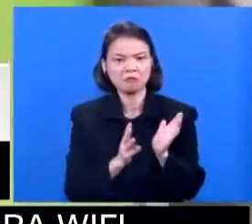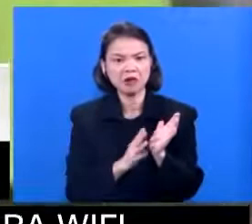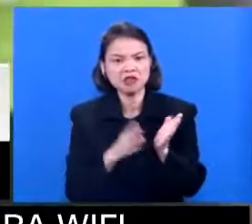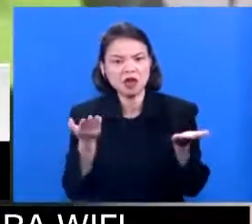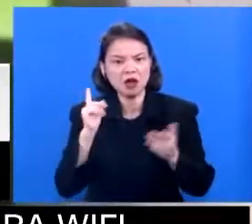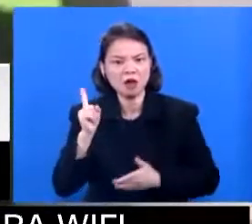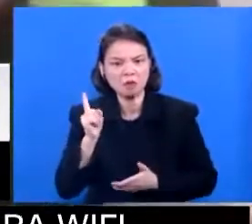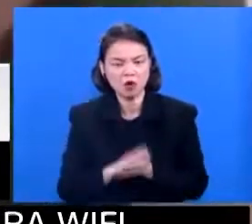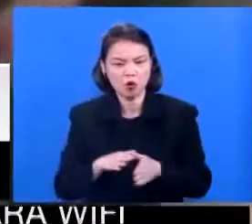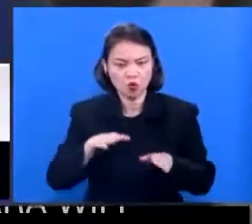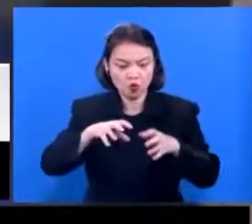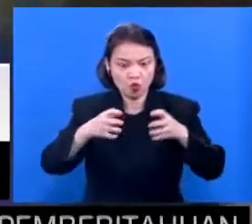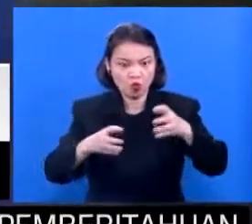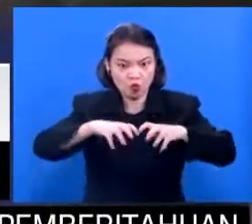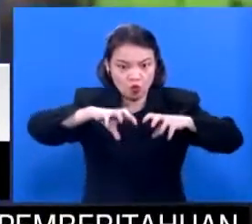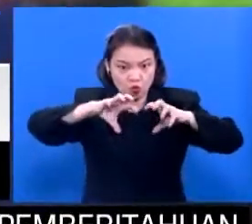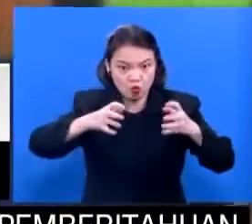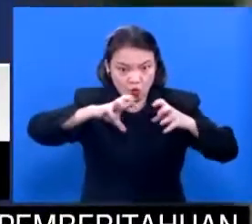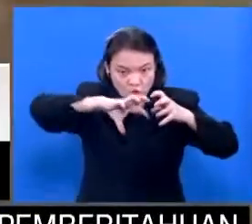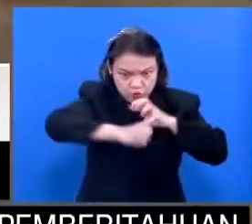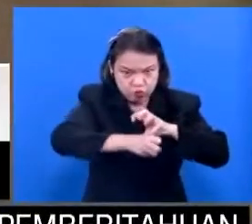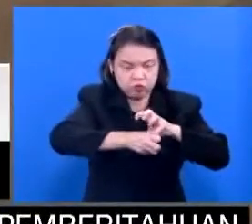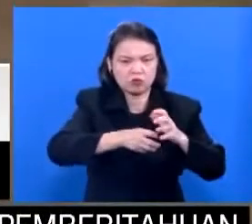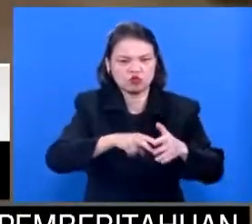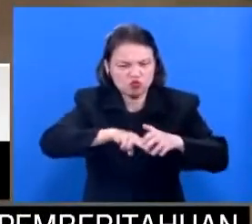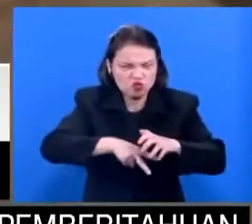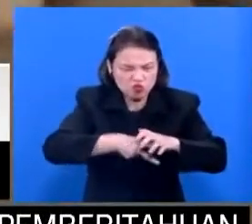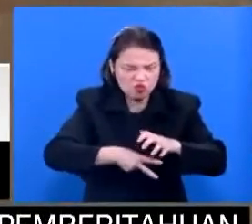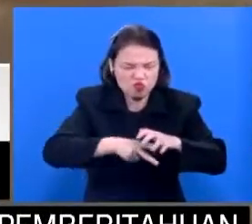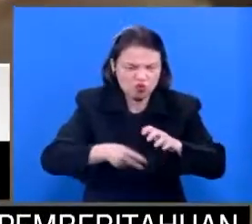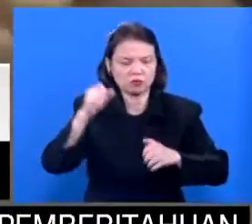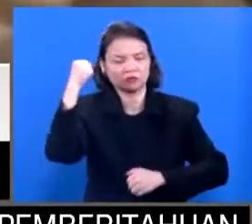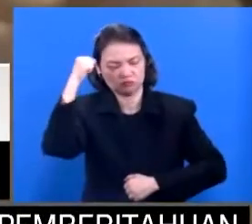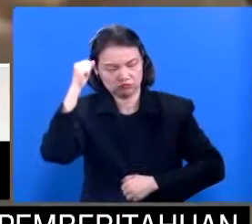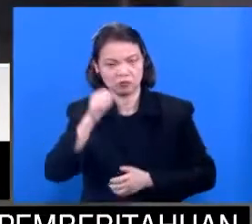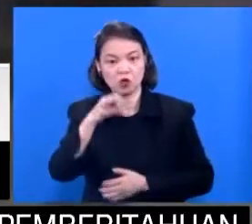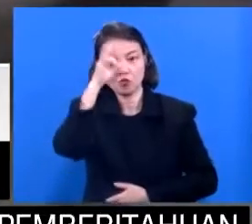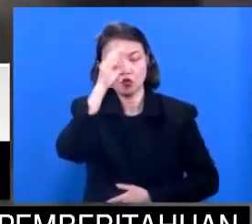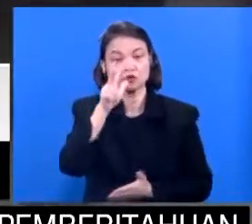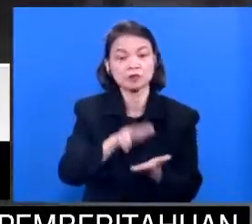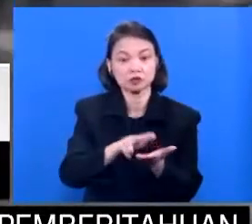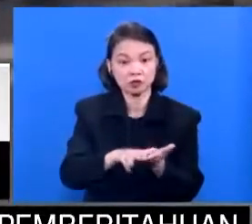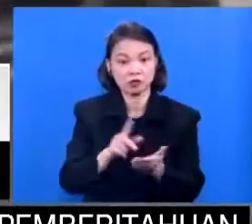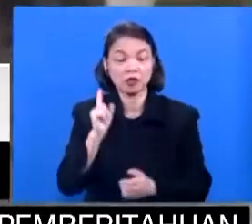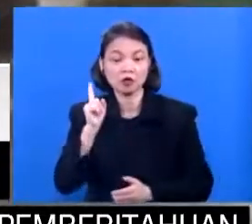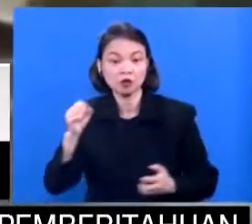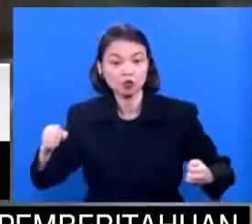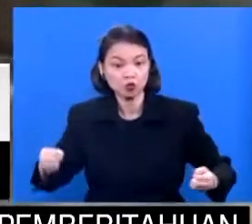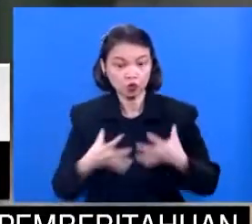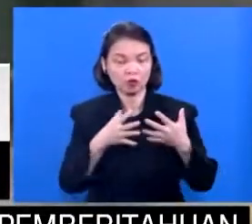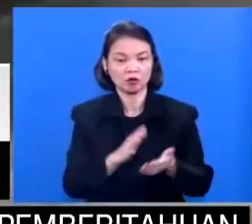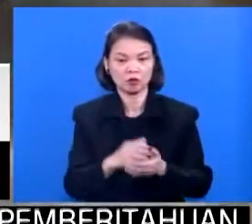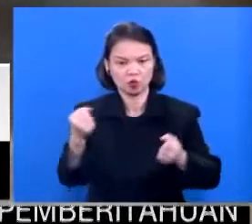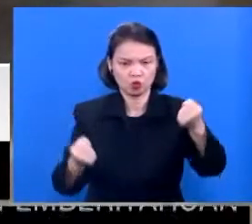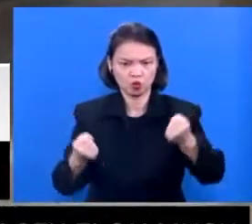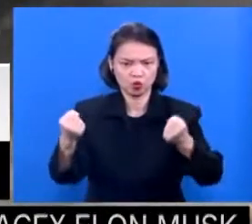Setelah satu jam terjepit, supir truk akhirnya bisa diselamatkan. Dari pemeriksaan di lokasi, polisi memastikan tabrakan disebabkan truk trailer yang tidak